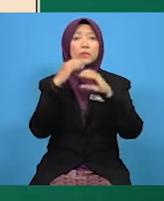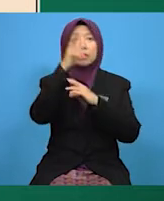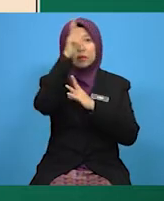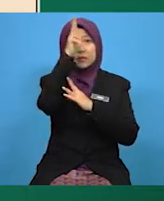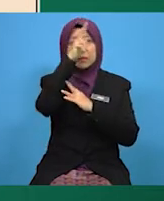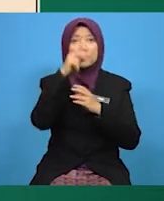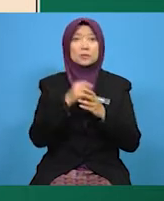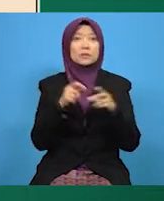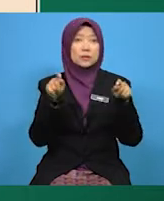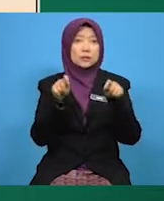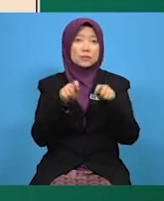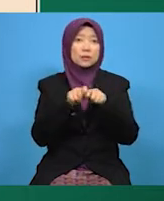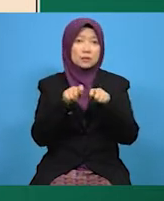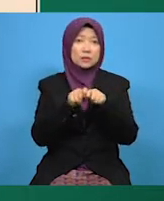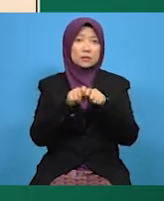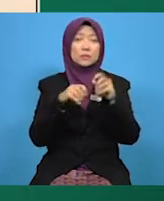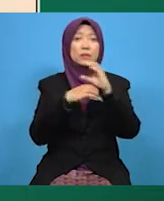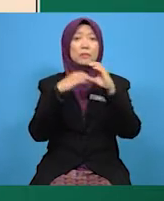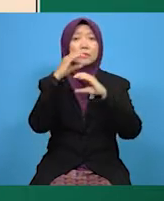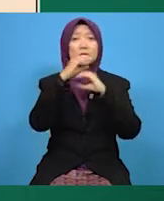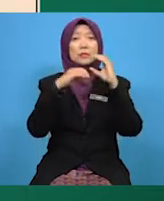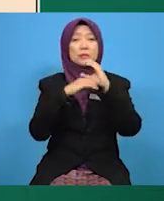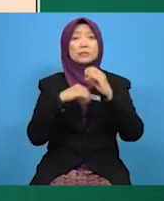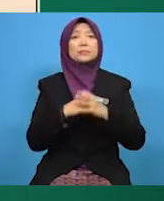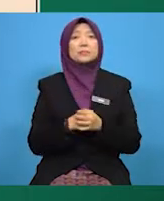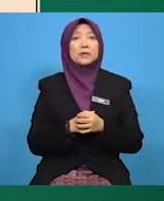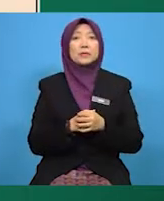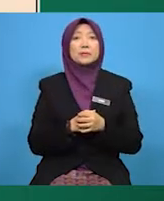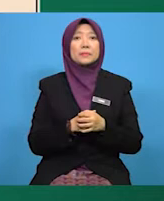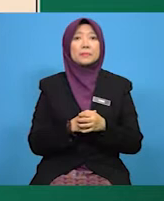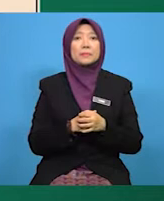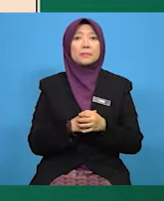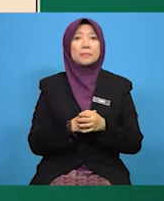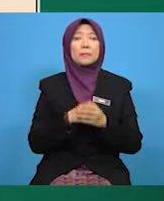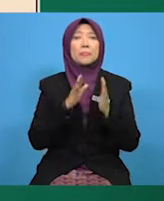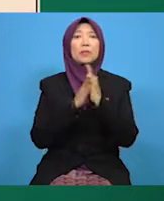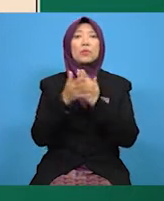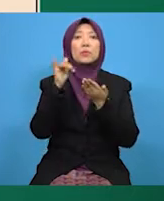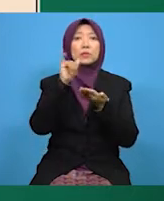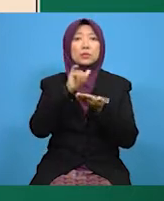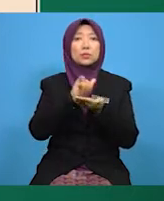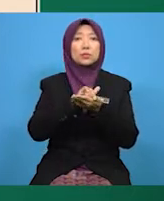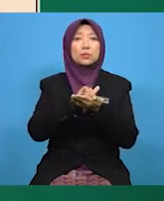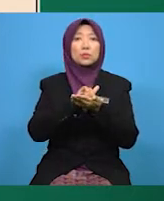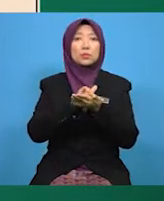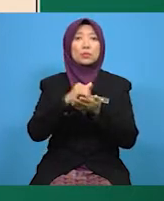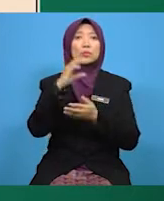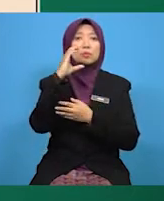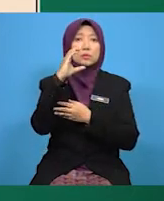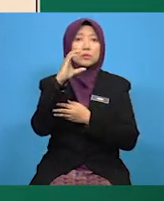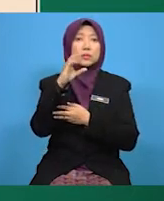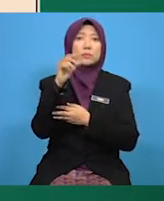pembangunan kerajaan seperti membina infrastruktur. Oleh itu, C